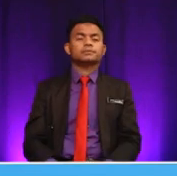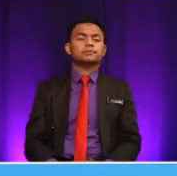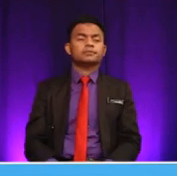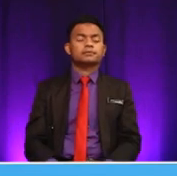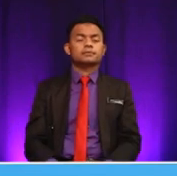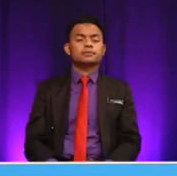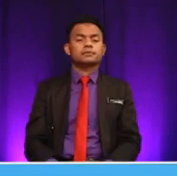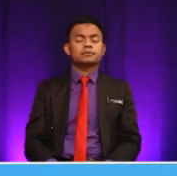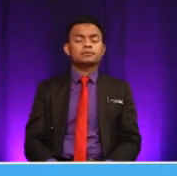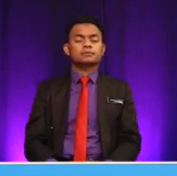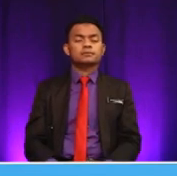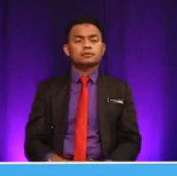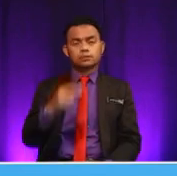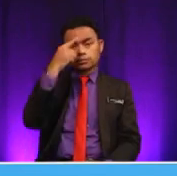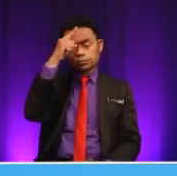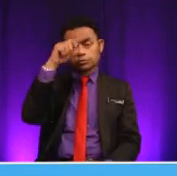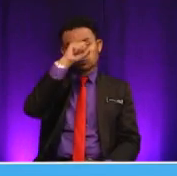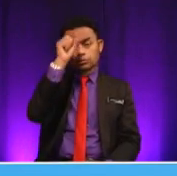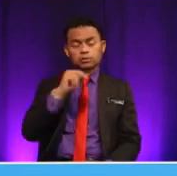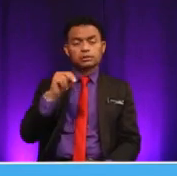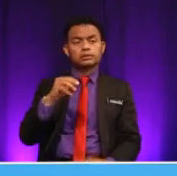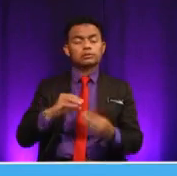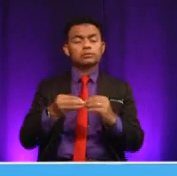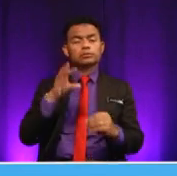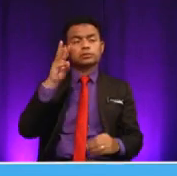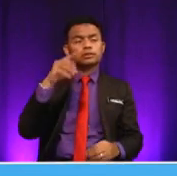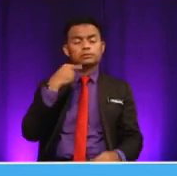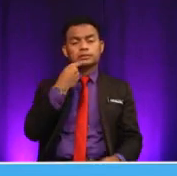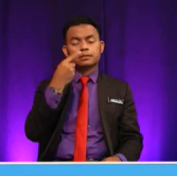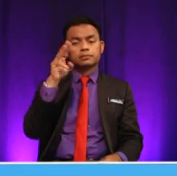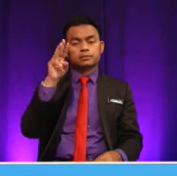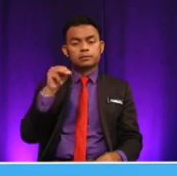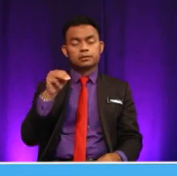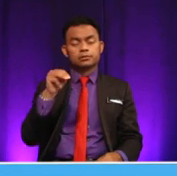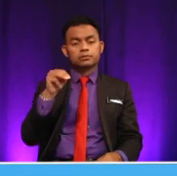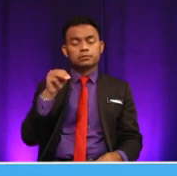tahu Jadi untuk seorang numbuh enam siapa anak jawab siapa